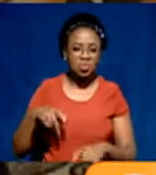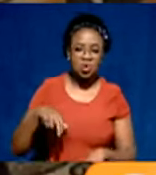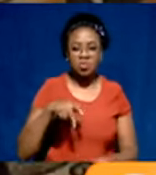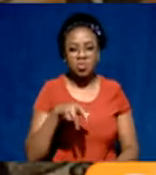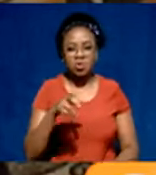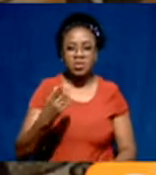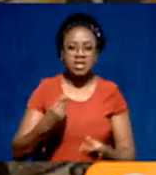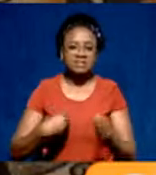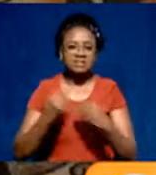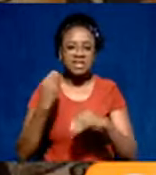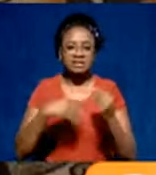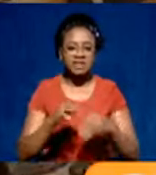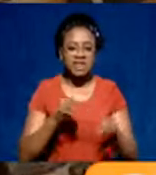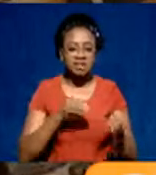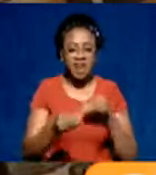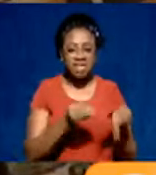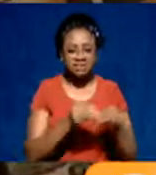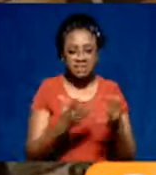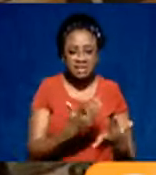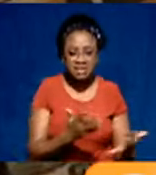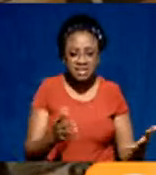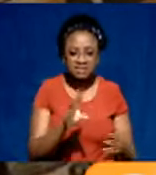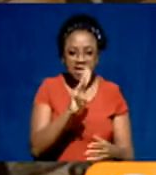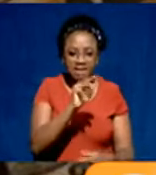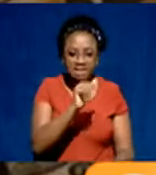za marimari. Ndugu yangu mkubwa